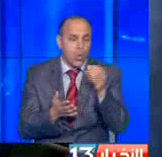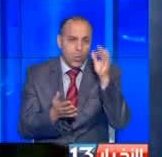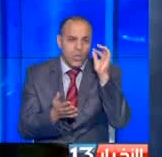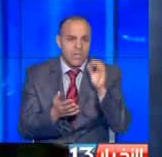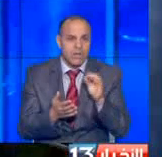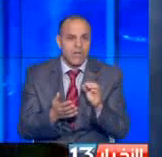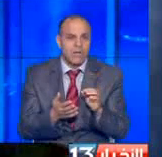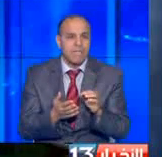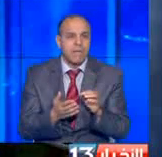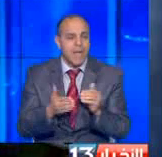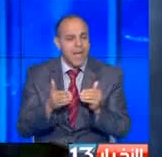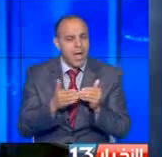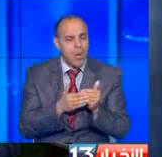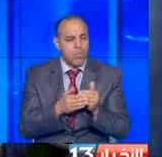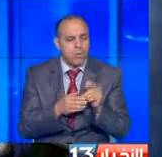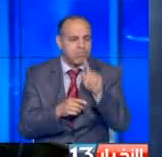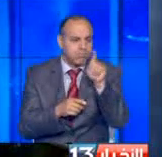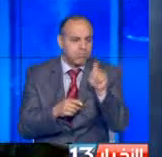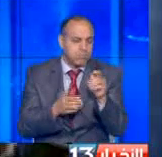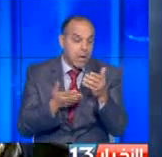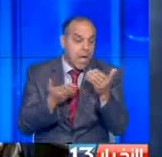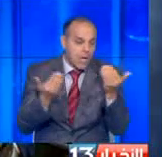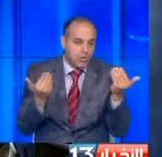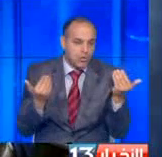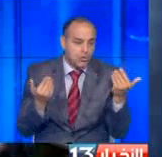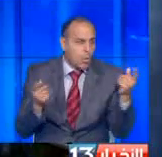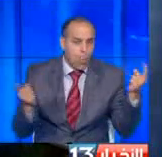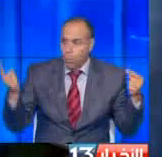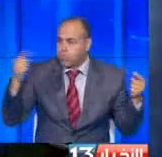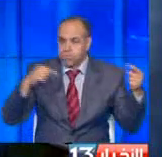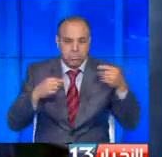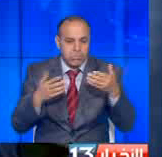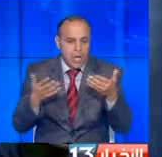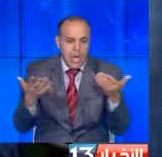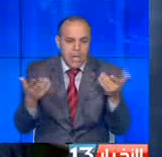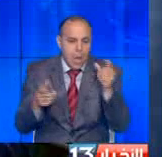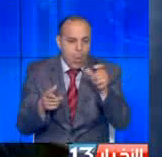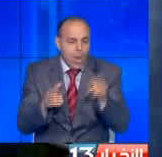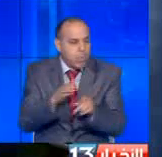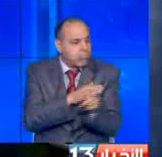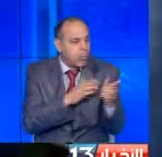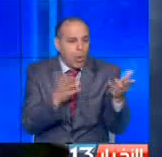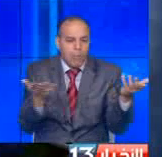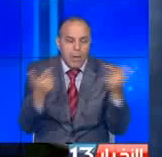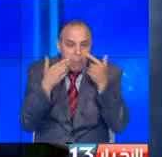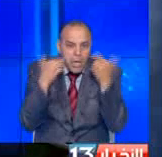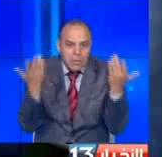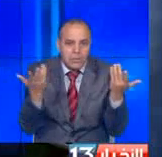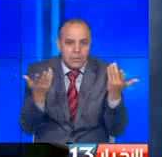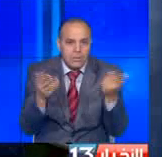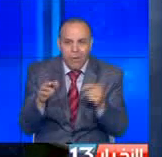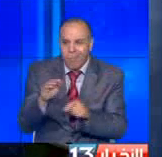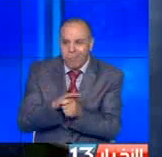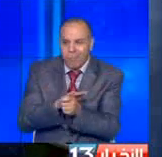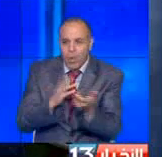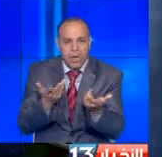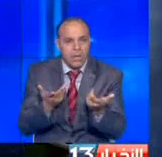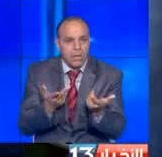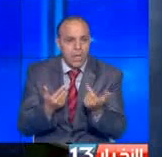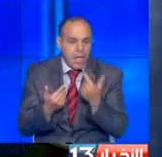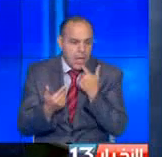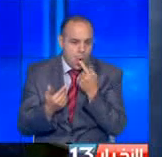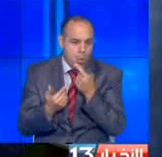قوارب مجهوله سيد رئيس جينا منطقه اخرى اللي في اولادنا هو اللقاءات غرر بهم وبالمناسبه